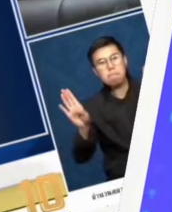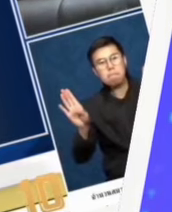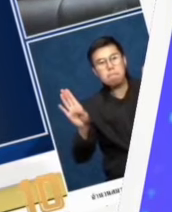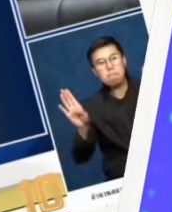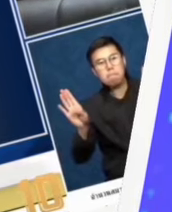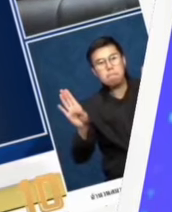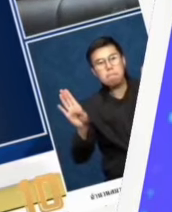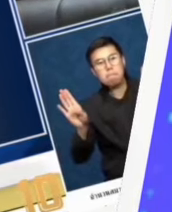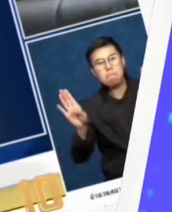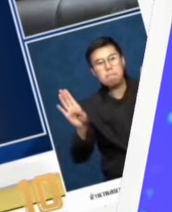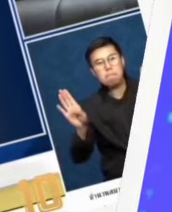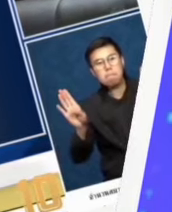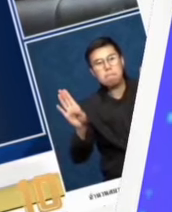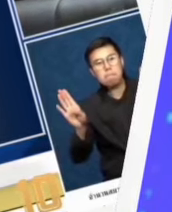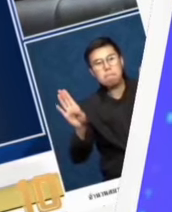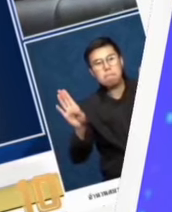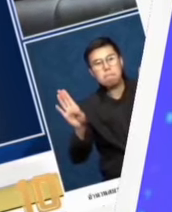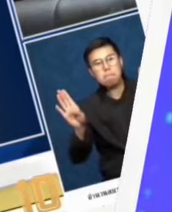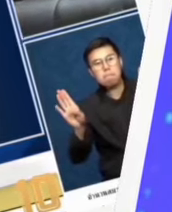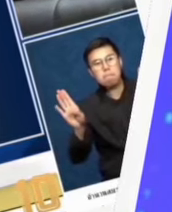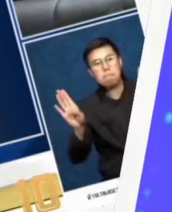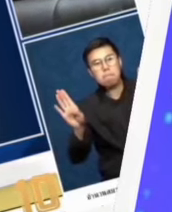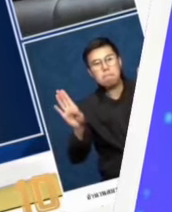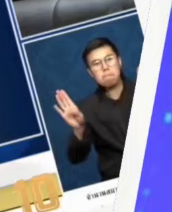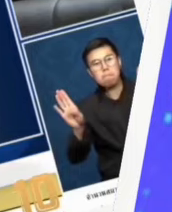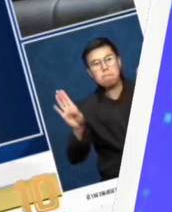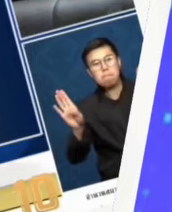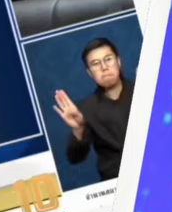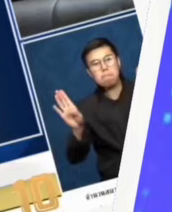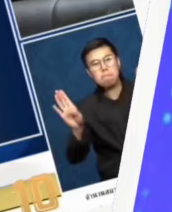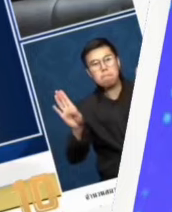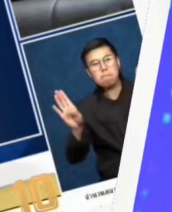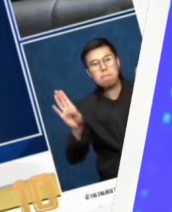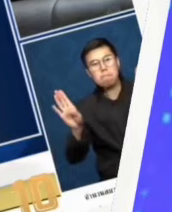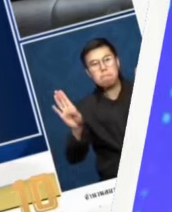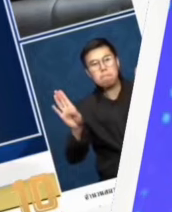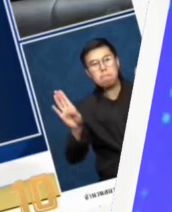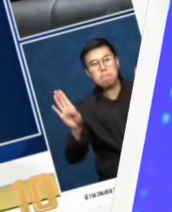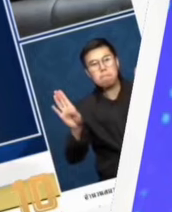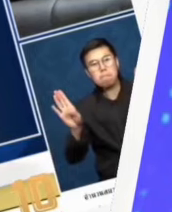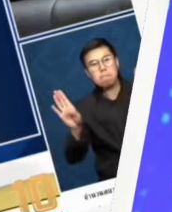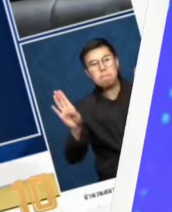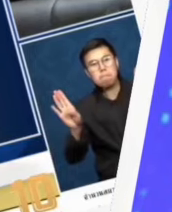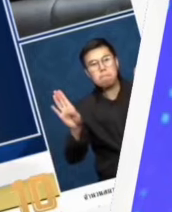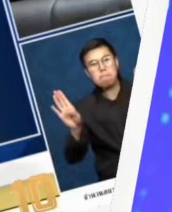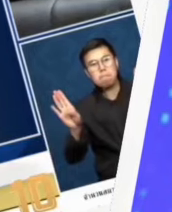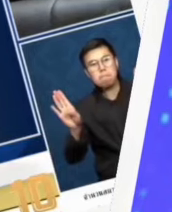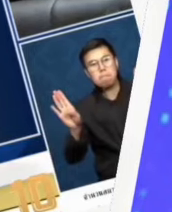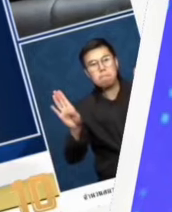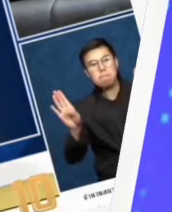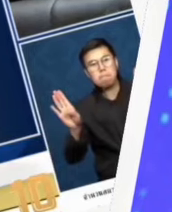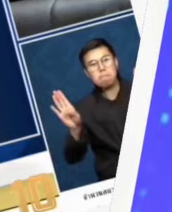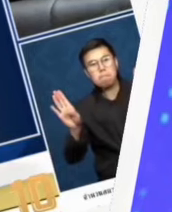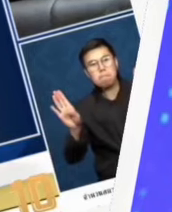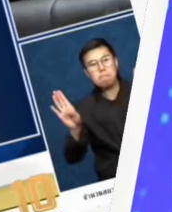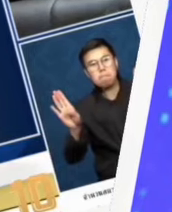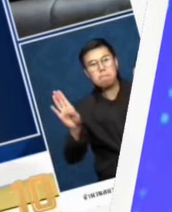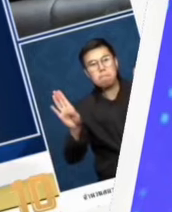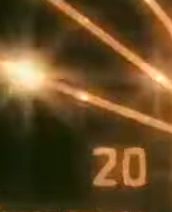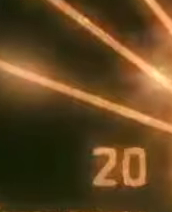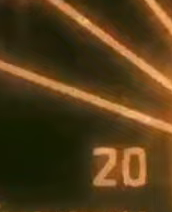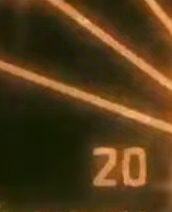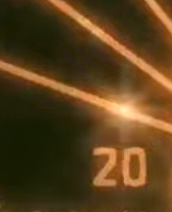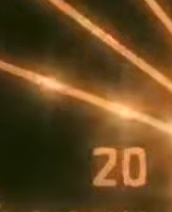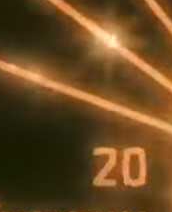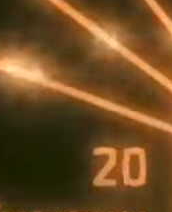มีนาคมTDRI เตือนรัฐบาลเศรษฐาให้ทบทวนโครงการดิจิตอลวอ